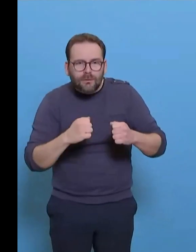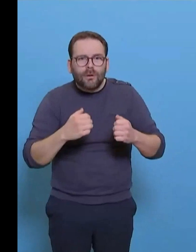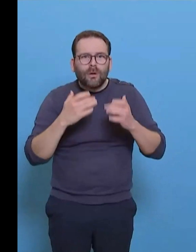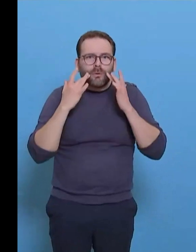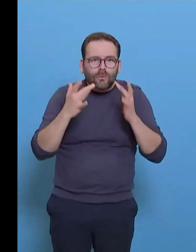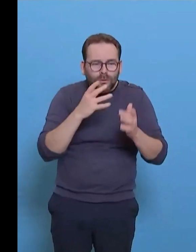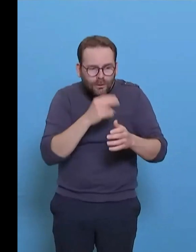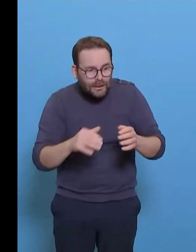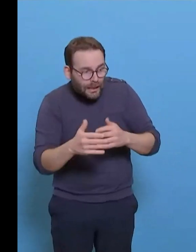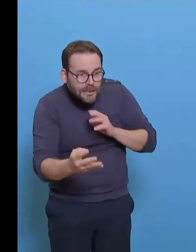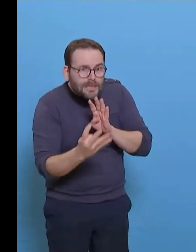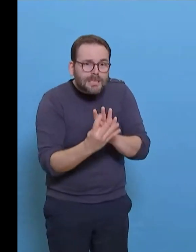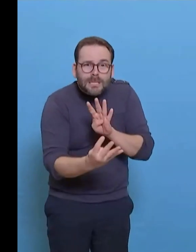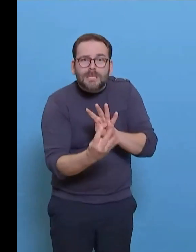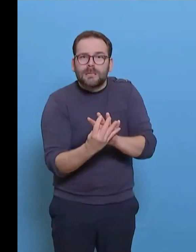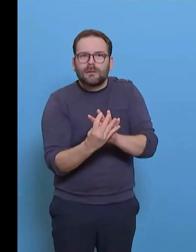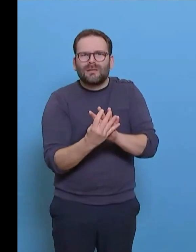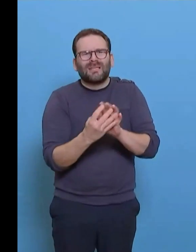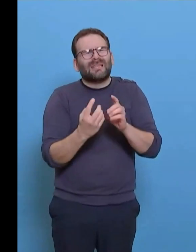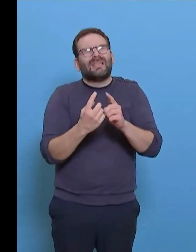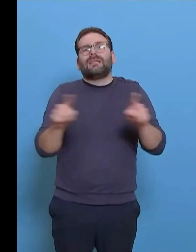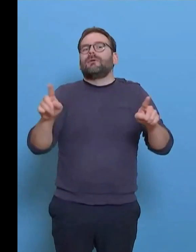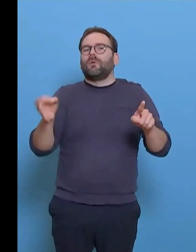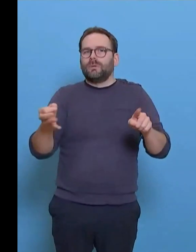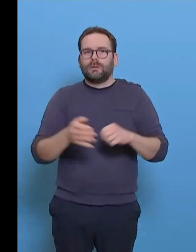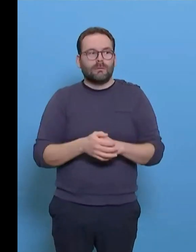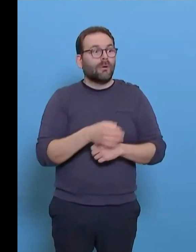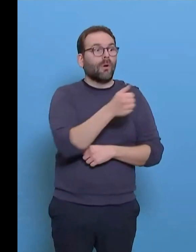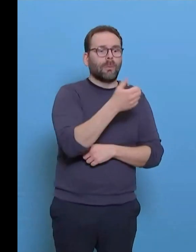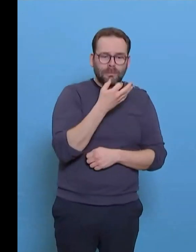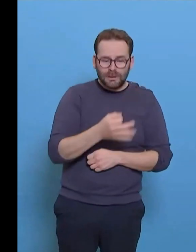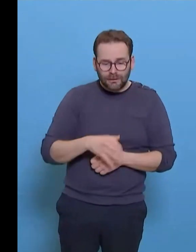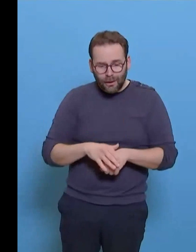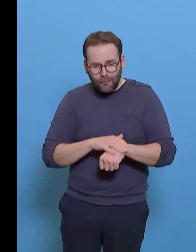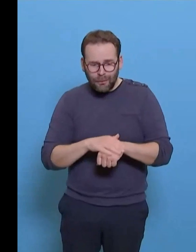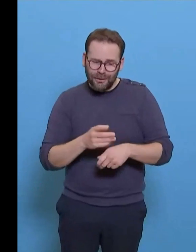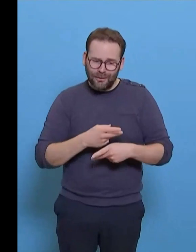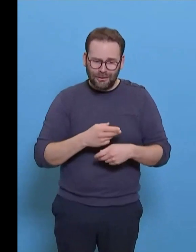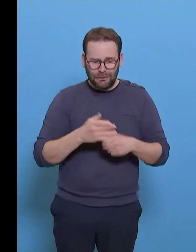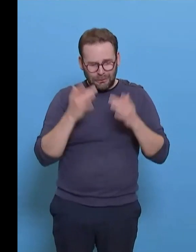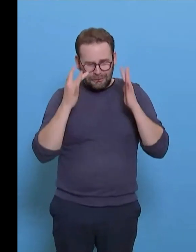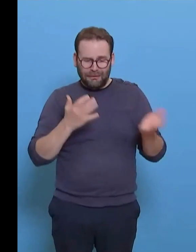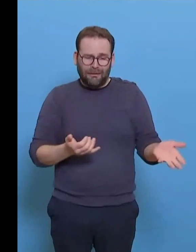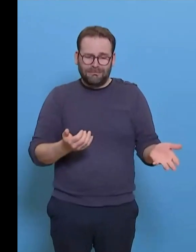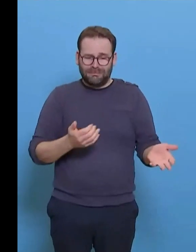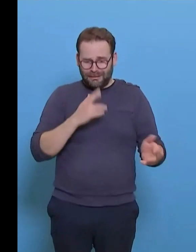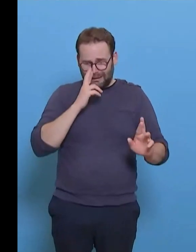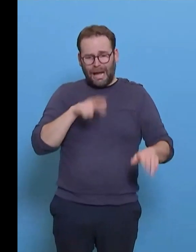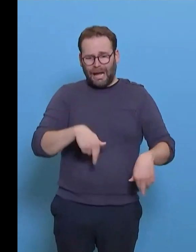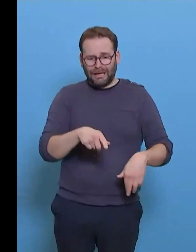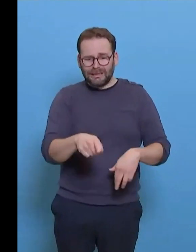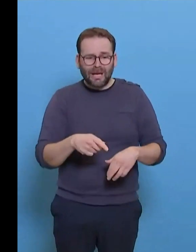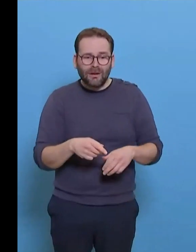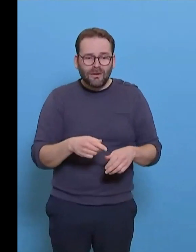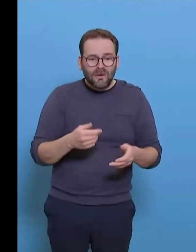a une différence fondamentale. Eux ne disent pas que la politique culturelle ne sert à rien, que c'est des gens qui sont